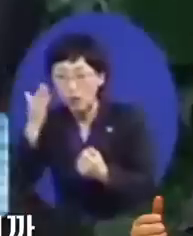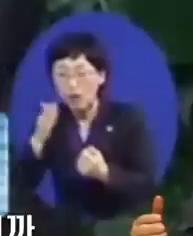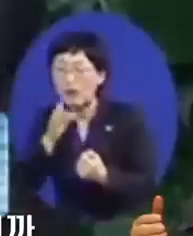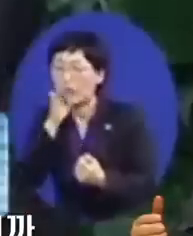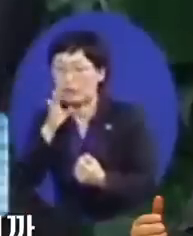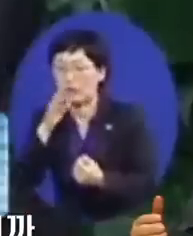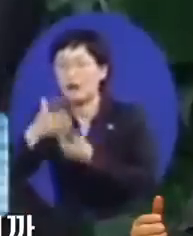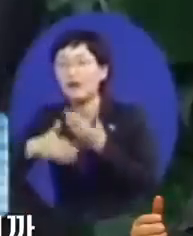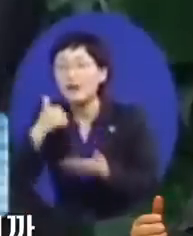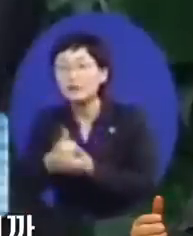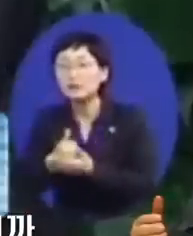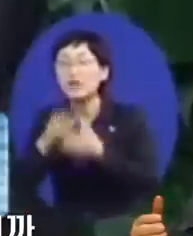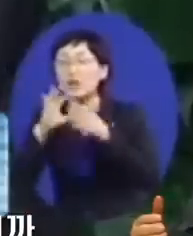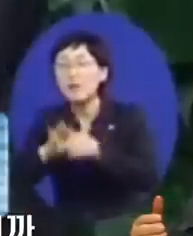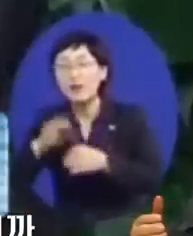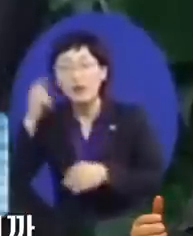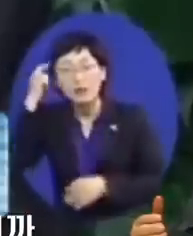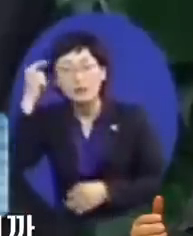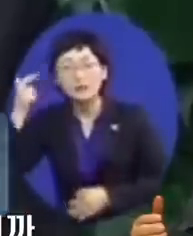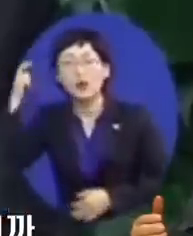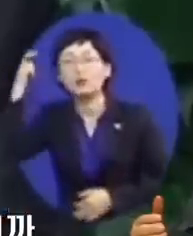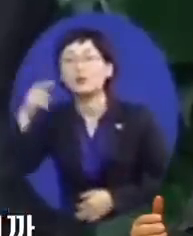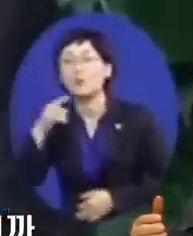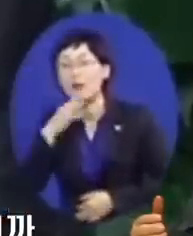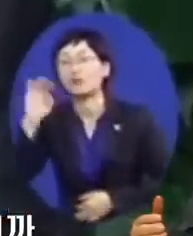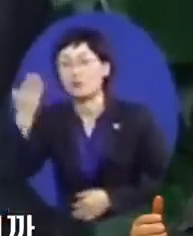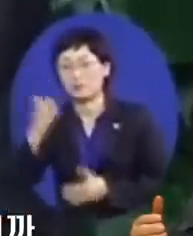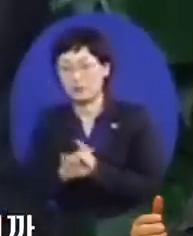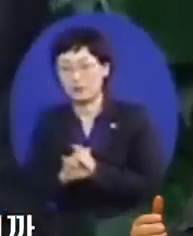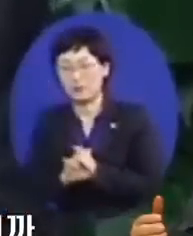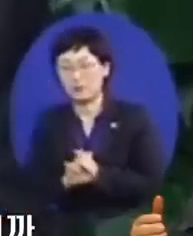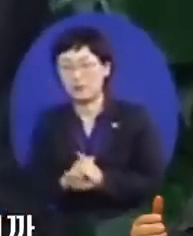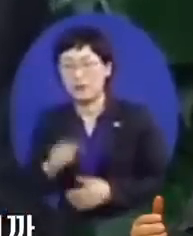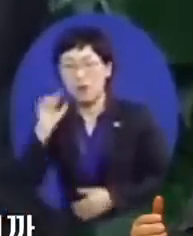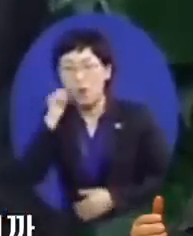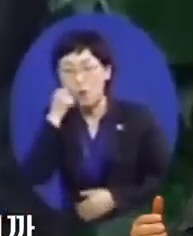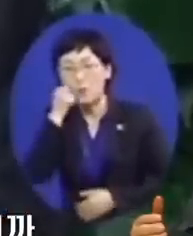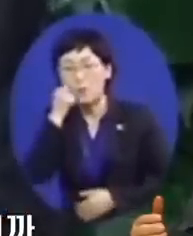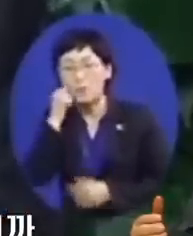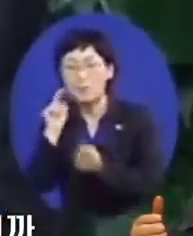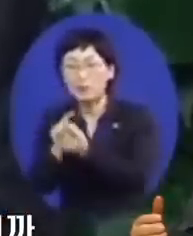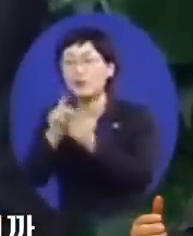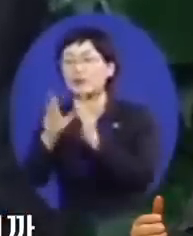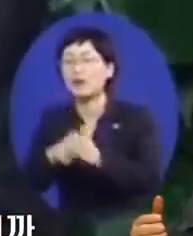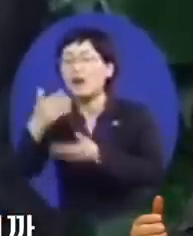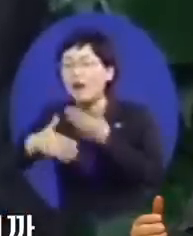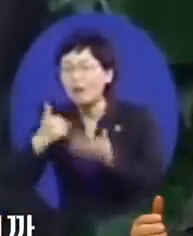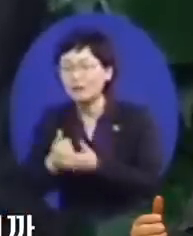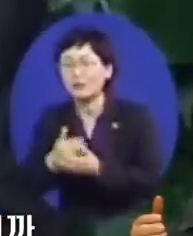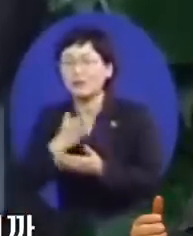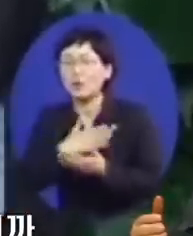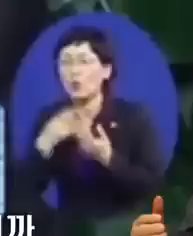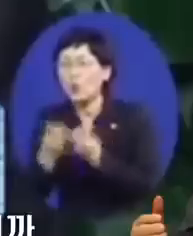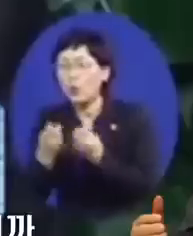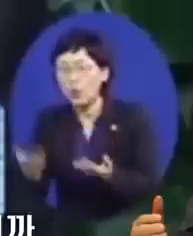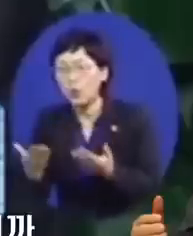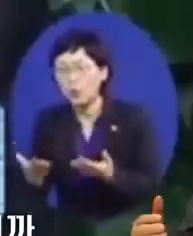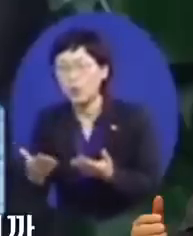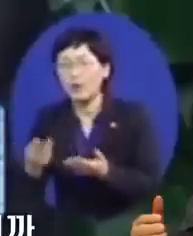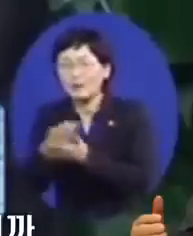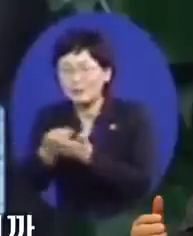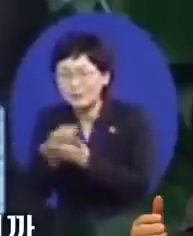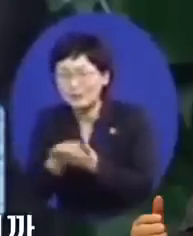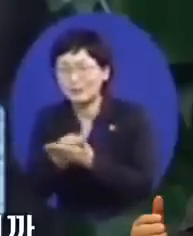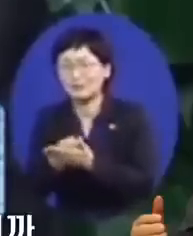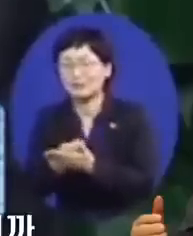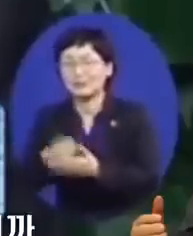하나님의 영으로 말미암아 되는 것입니다. 어려움을 당할 때 하나님이여 나는 어찌할까요? 몸부림을